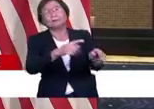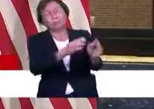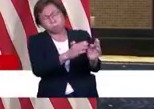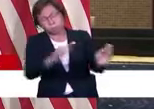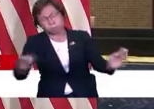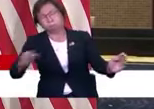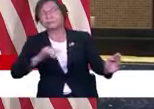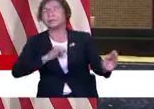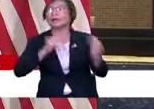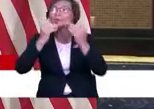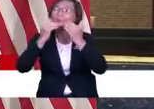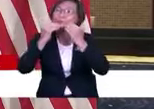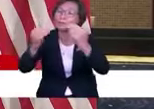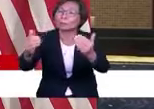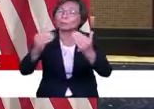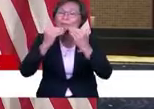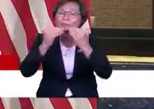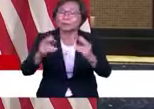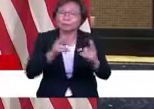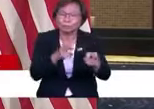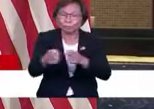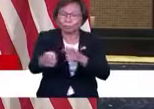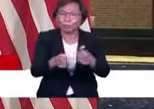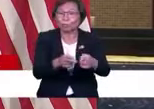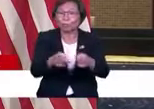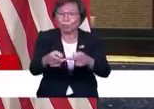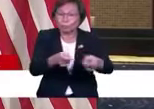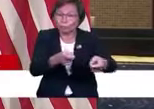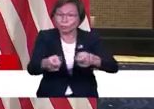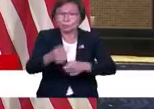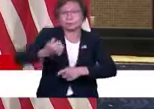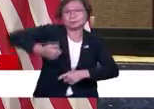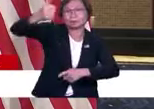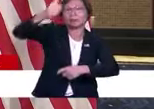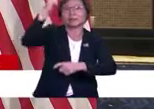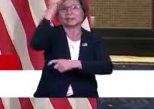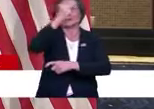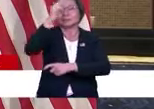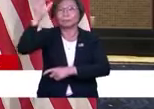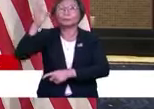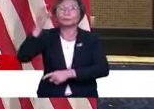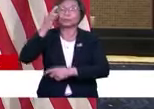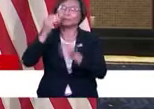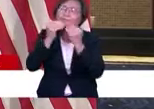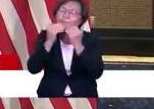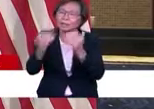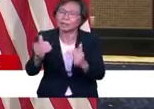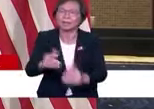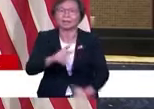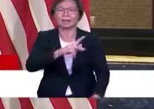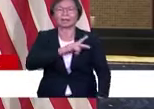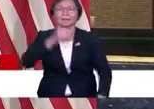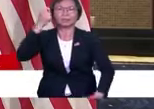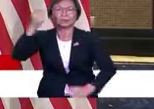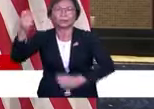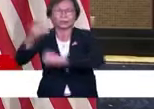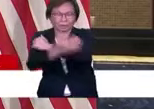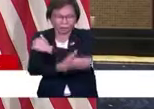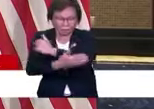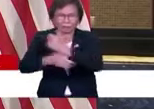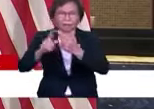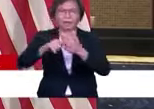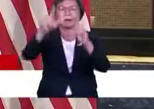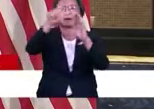saya ucapkan pada pengurusan tertinggi kerajaan push ketuanya masok ketua serius negara